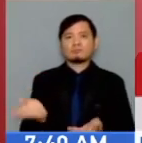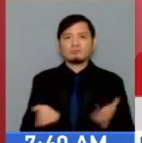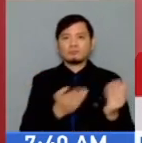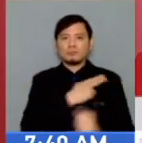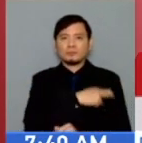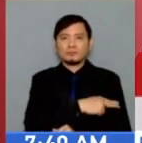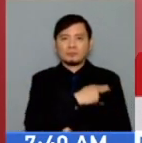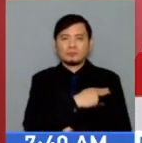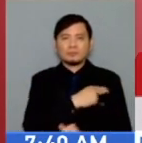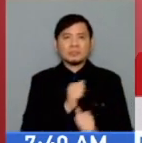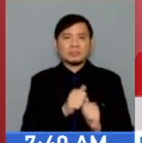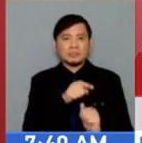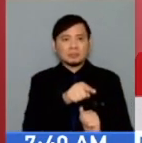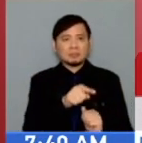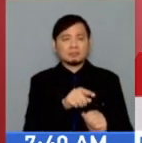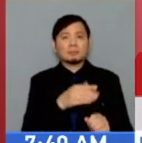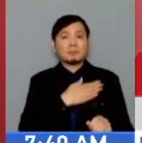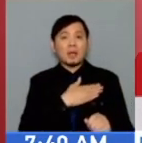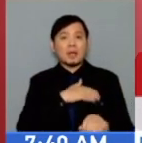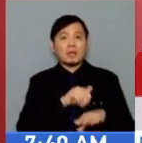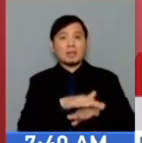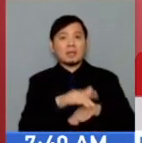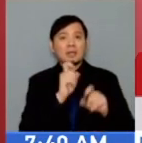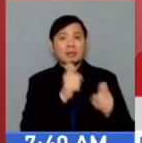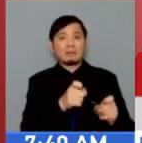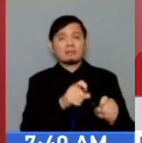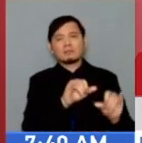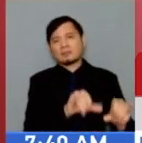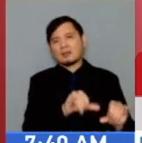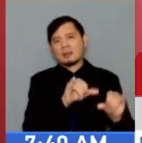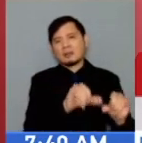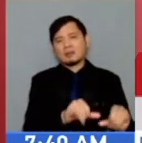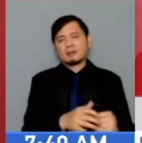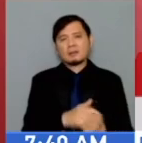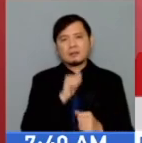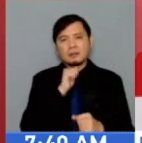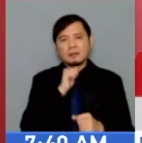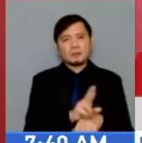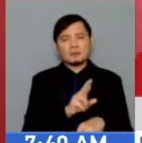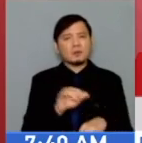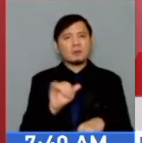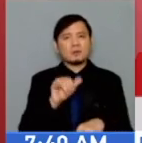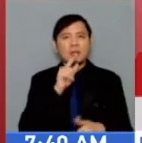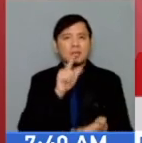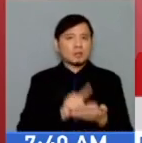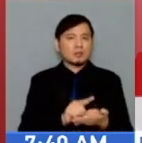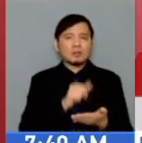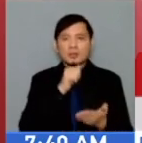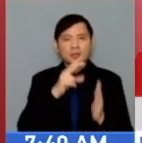hanggang ngayon. Hindi na napadala with a letter sana that I wrote to her. Ma'am?